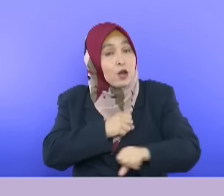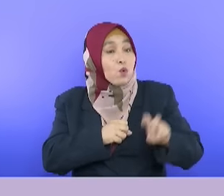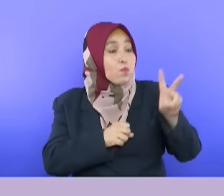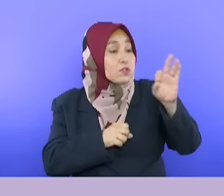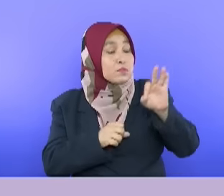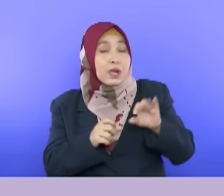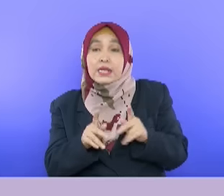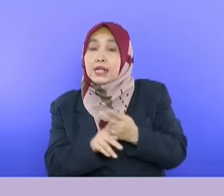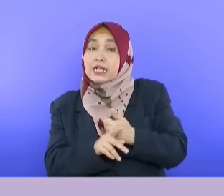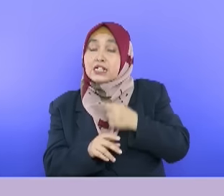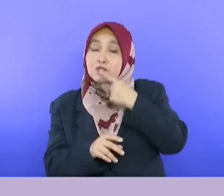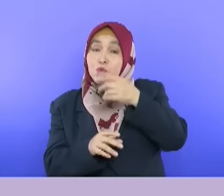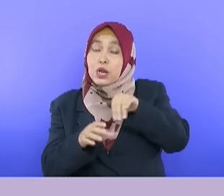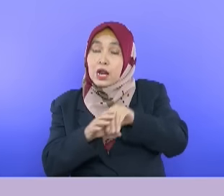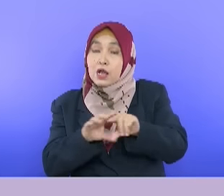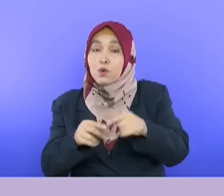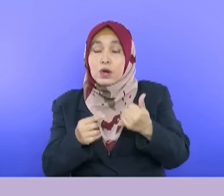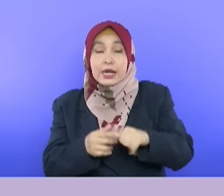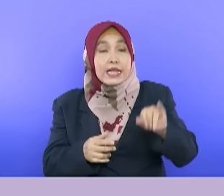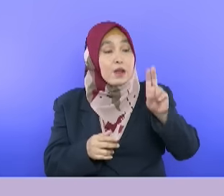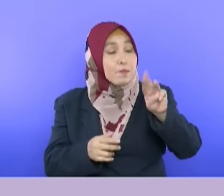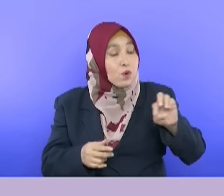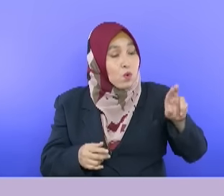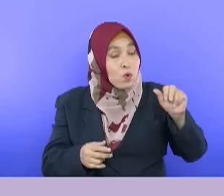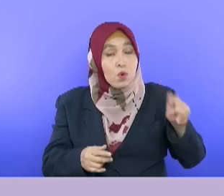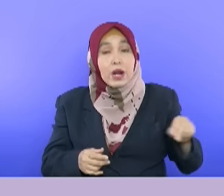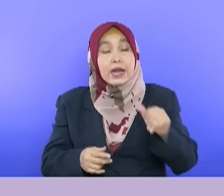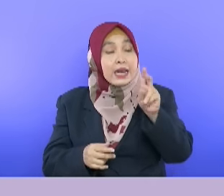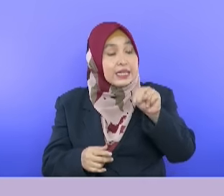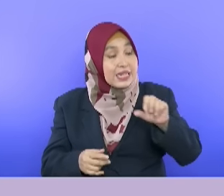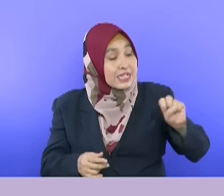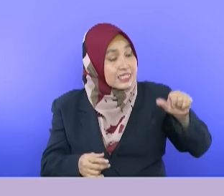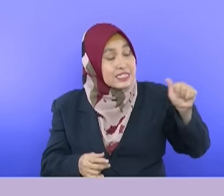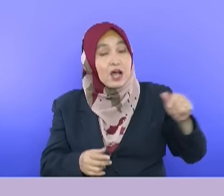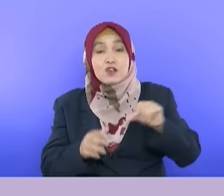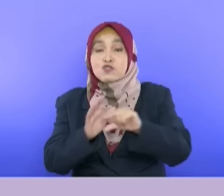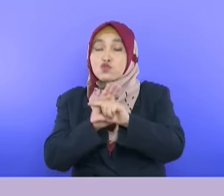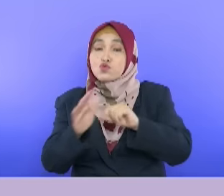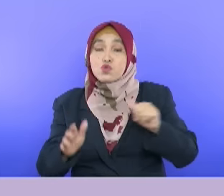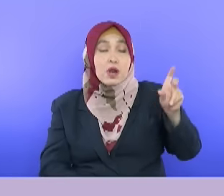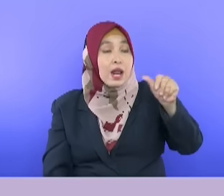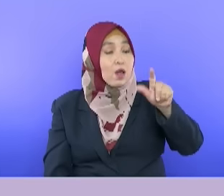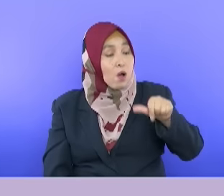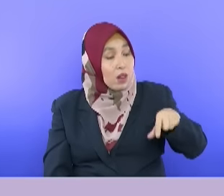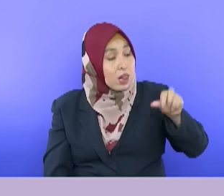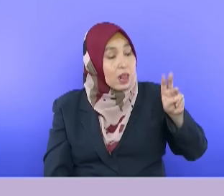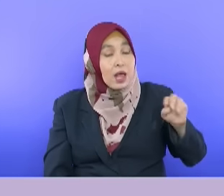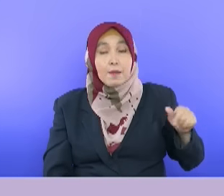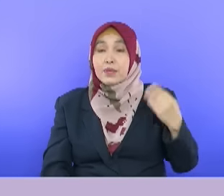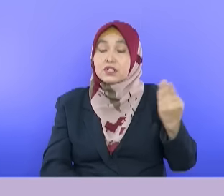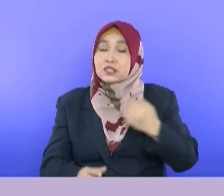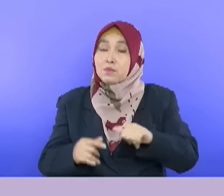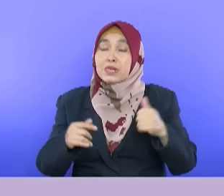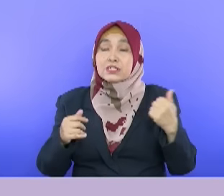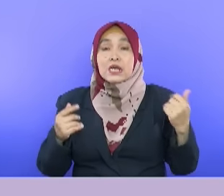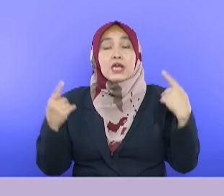kali disebut di dalam Alquran muncul dalam surah Ali Imran dalam surah an-nisa dalam surah al-qalam ayat